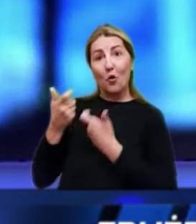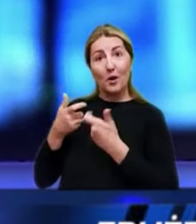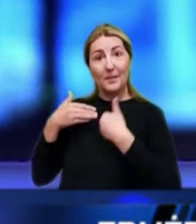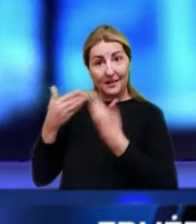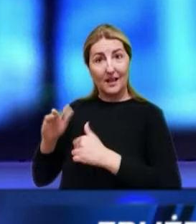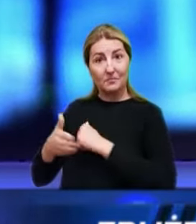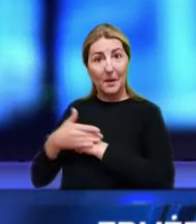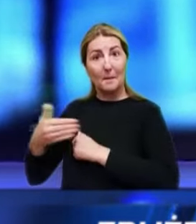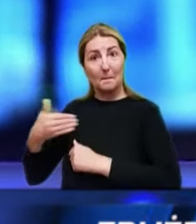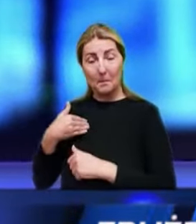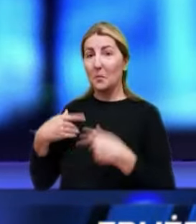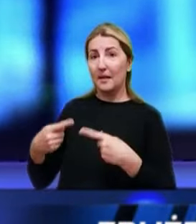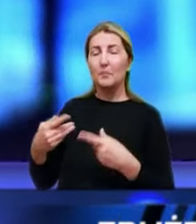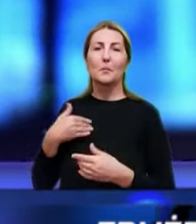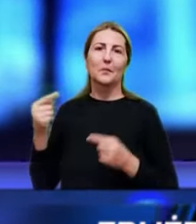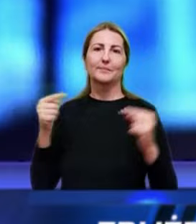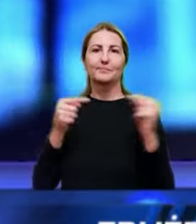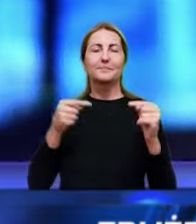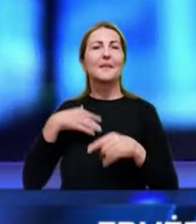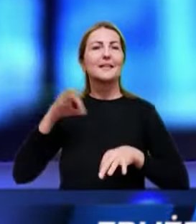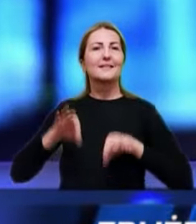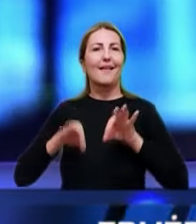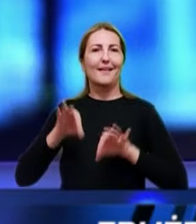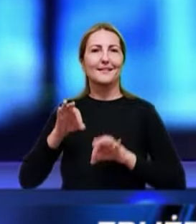trenerkę, dyskutowano podczas sesji Rady Miasta.